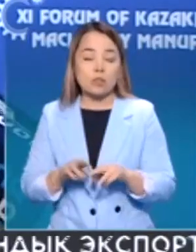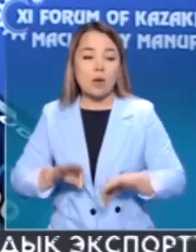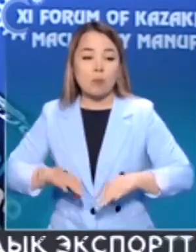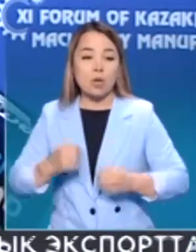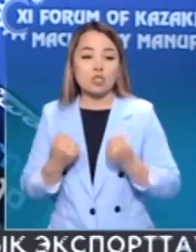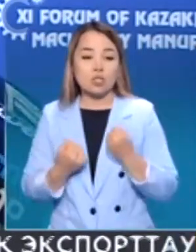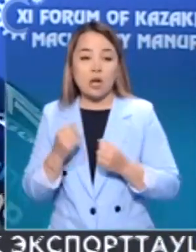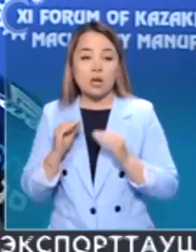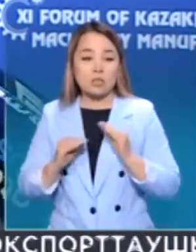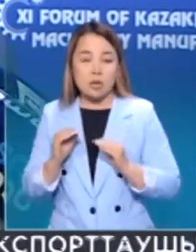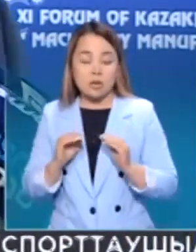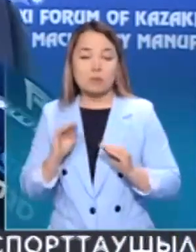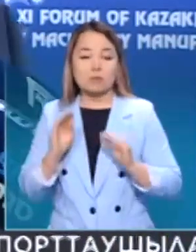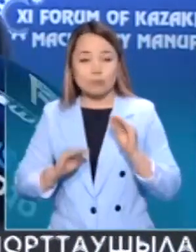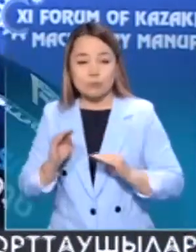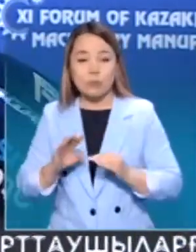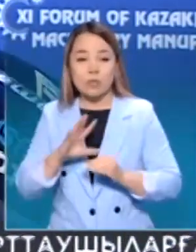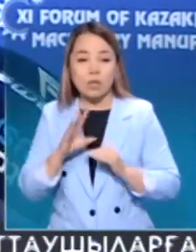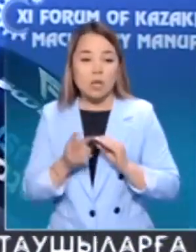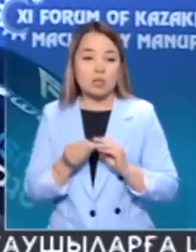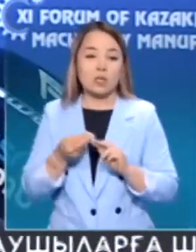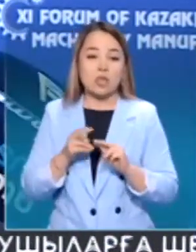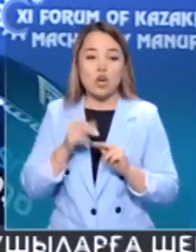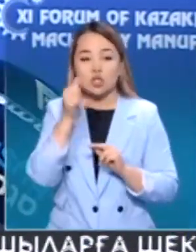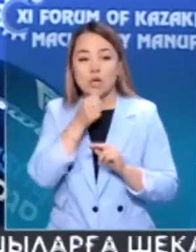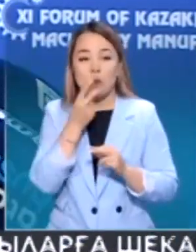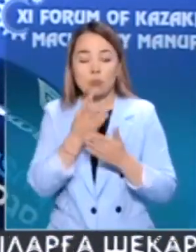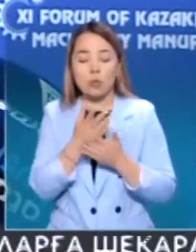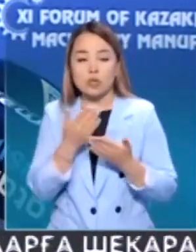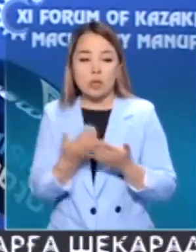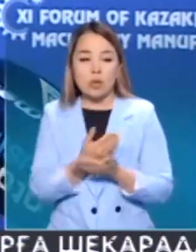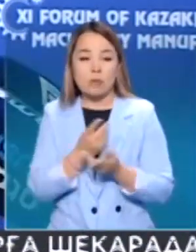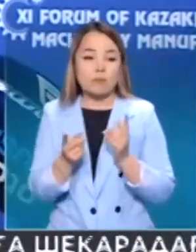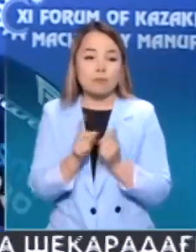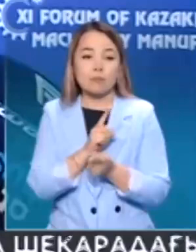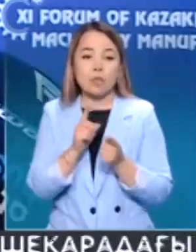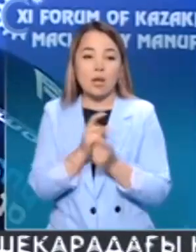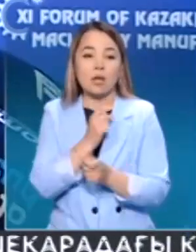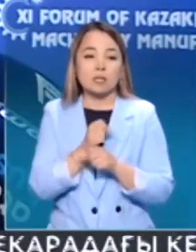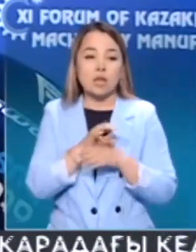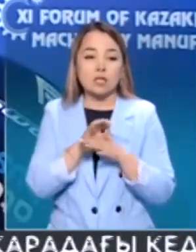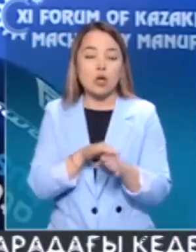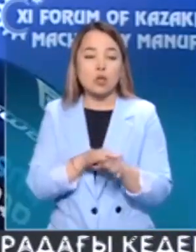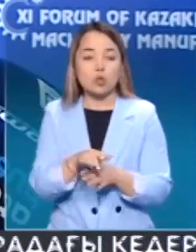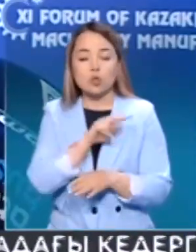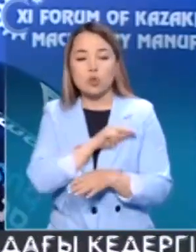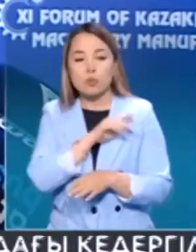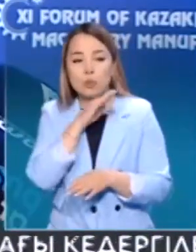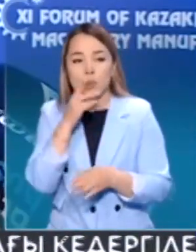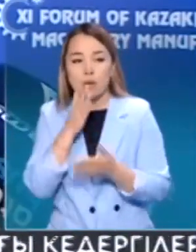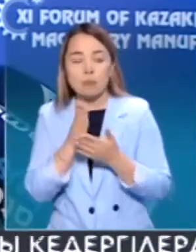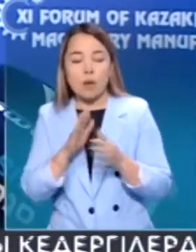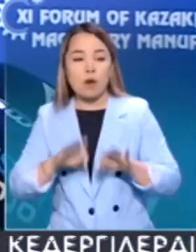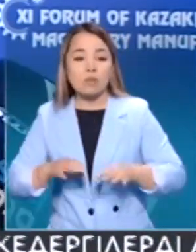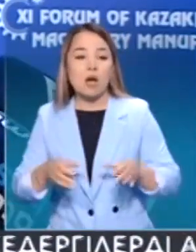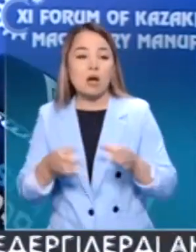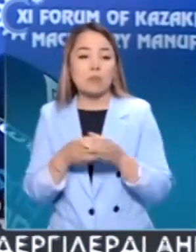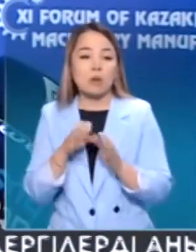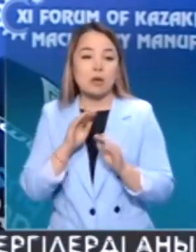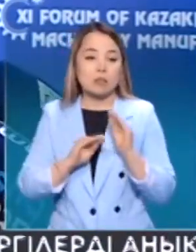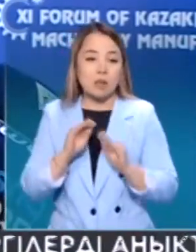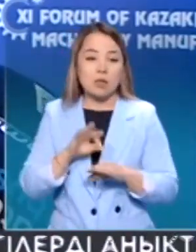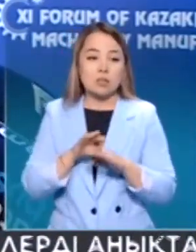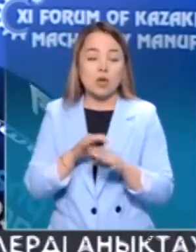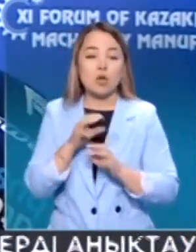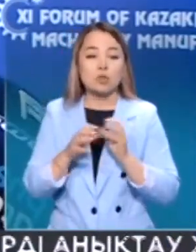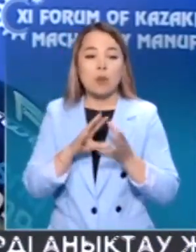жинап, оны жыл сайын оны өзгертіп отыру керек, жаңалықтарды кіргізіп отыру керек, оның жұмысы жетіп отыру. Автокомпоненттер басқалары шығару керек,